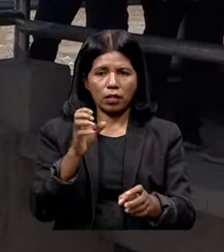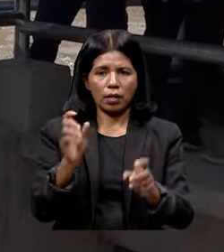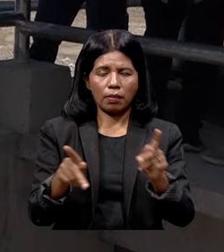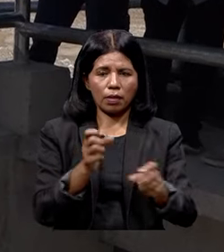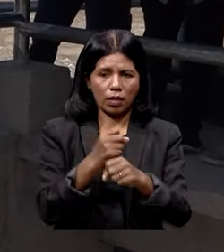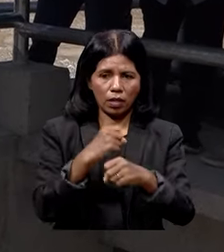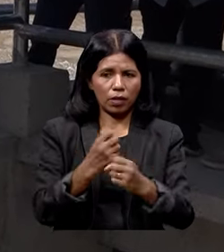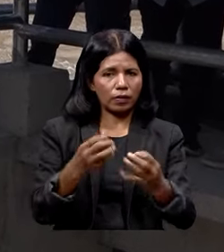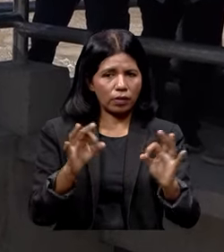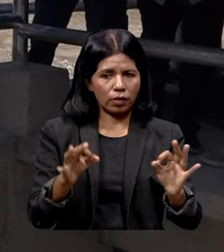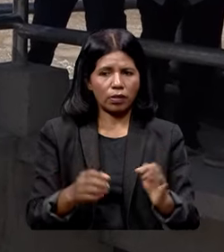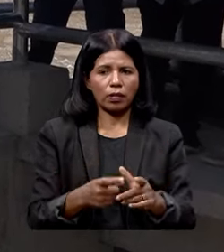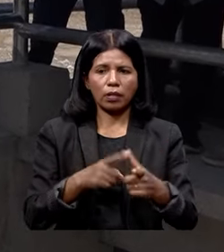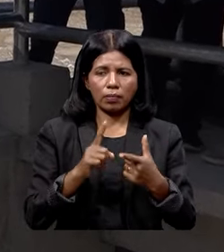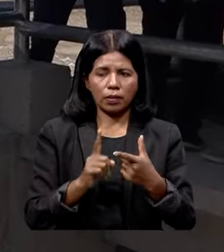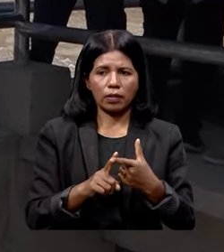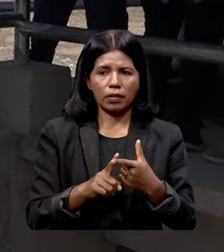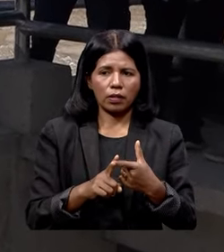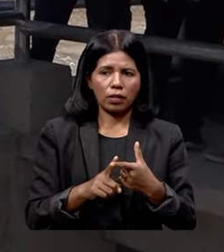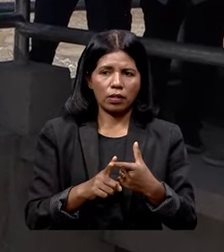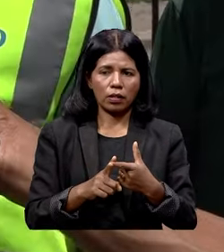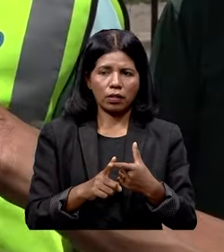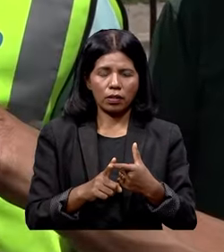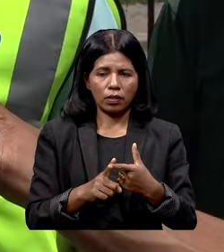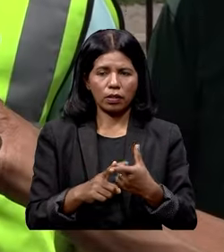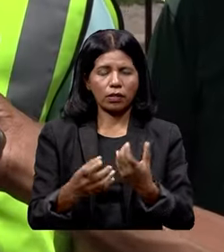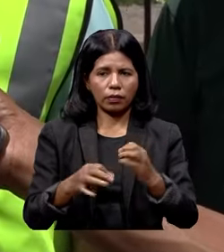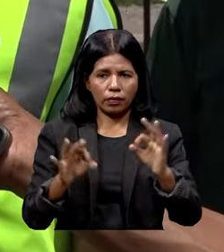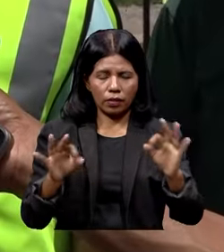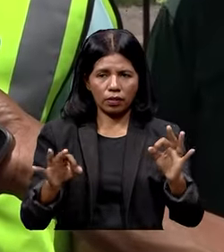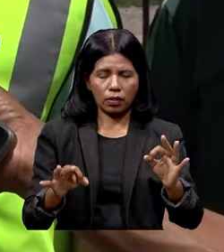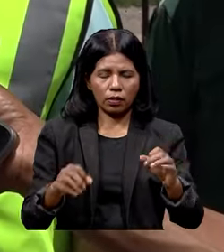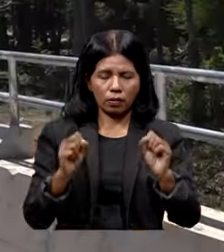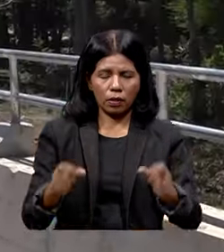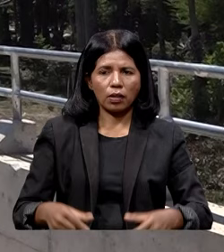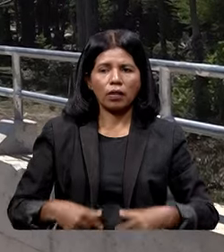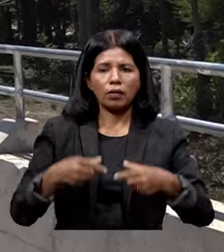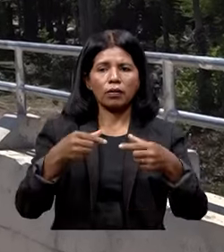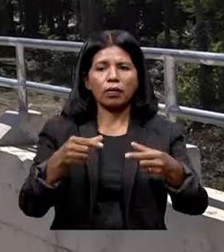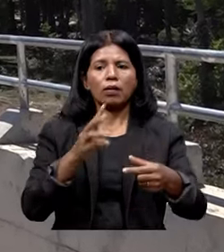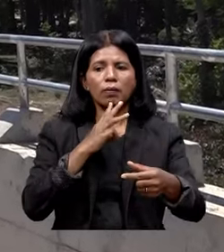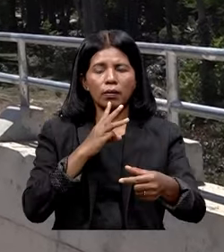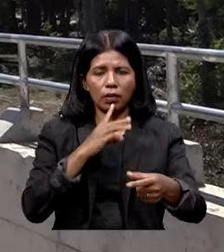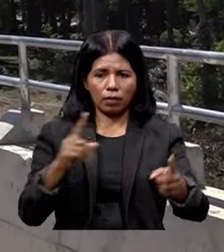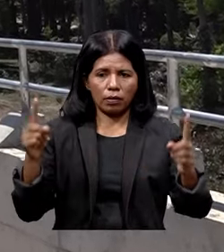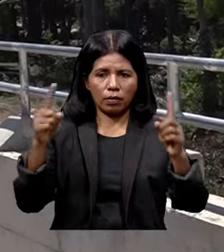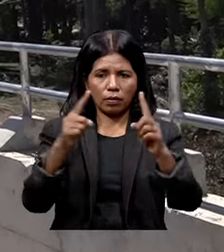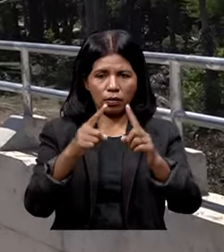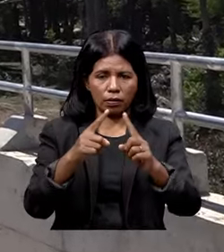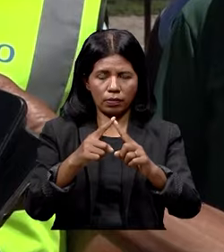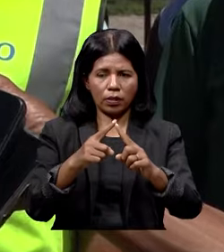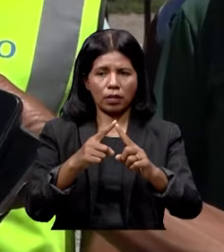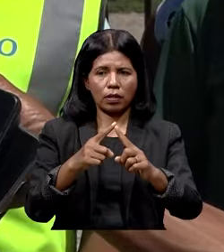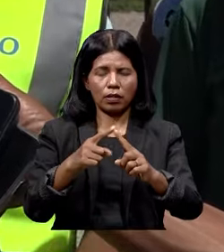ला मैं डिपोज़ दे इरिगेशन ने होतु से बेल फोरने से बे बाय हा